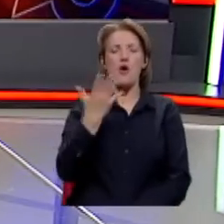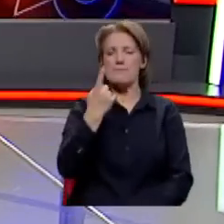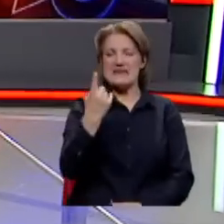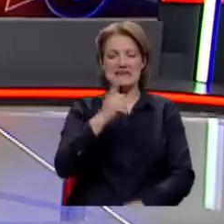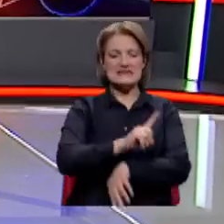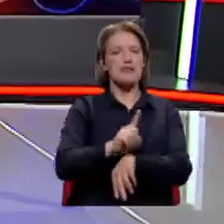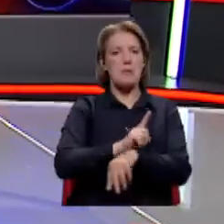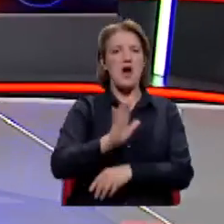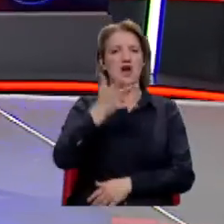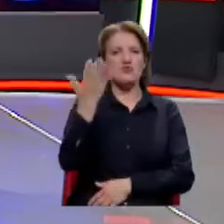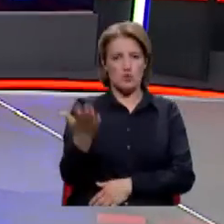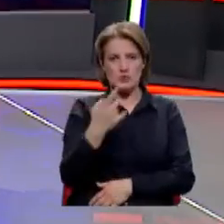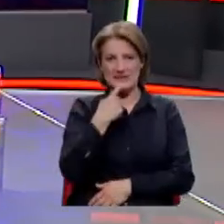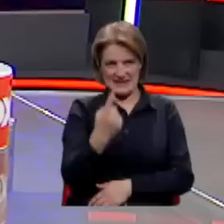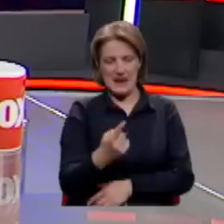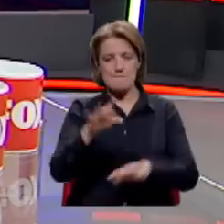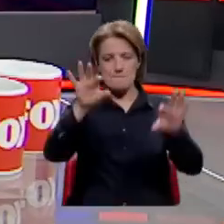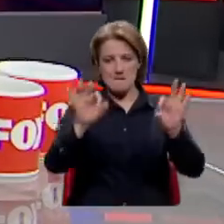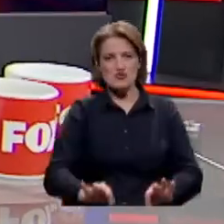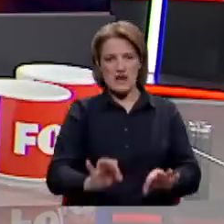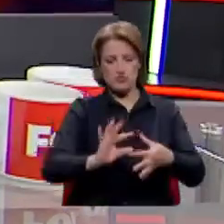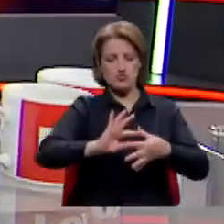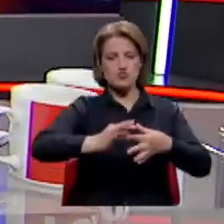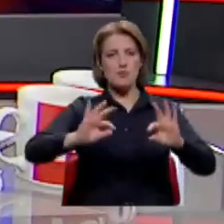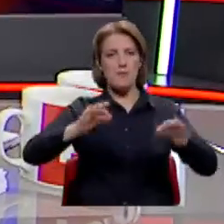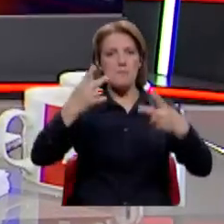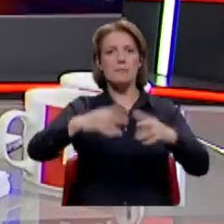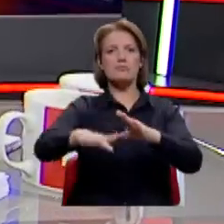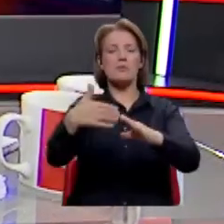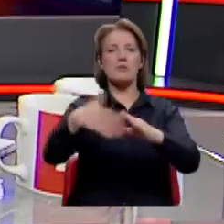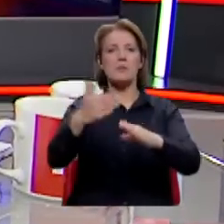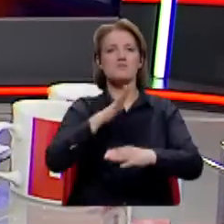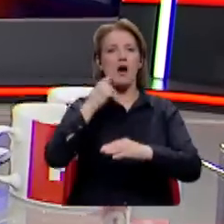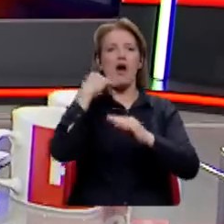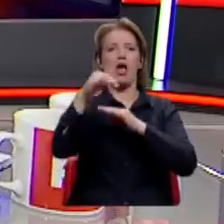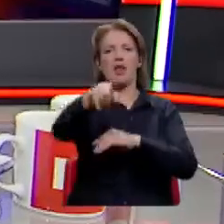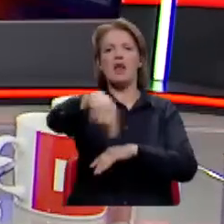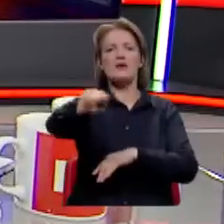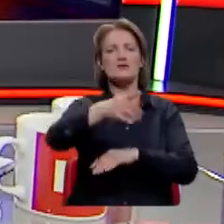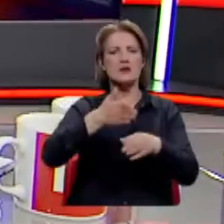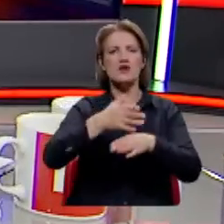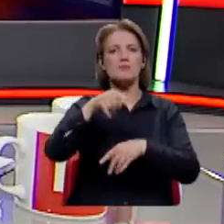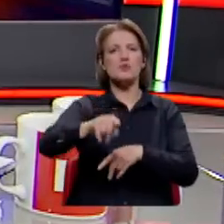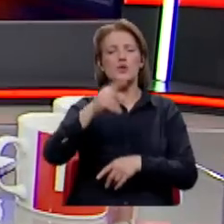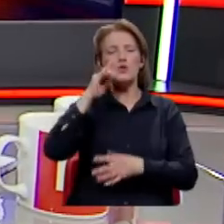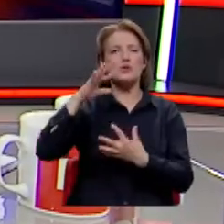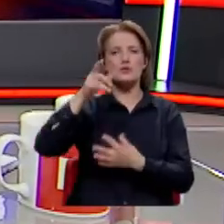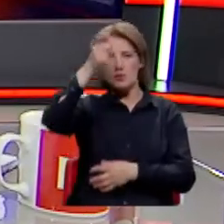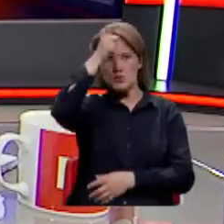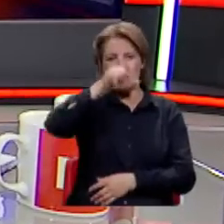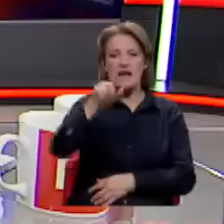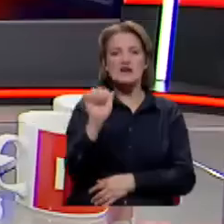zamandan geçiyoruz ki diye başlayan pek çok mesaj var. Seçmen de gerçekten bu ülkenin kıymetli insanları